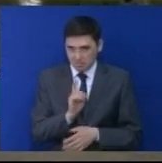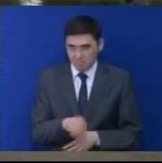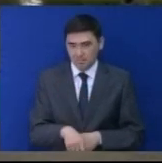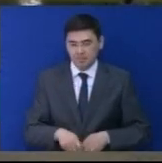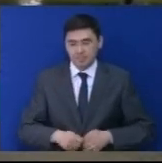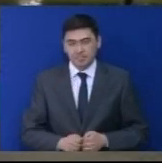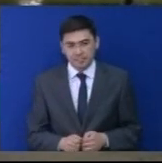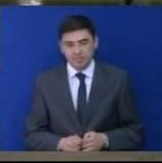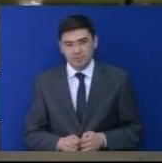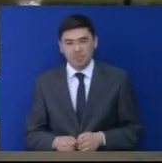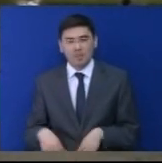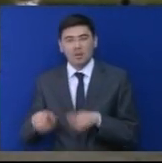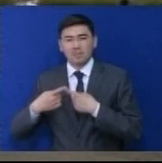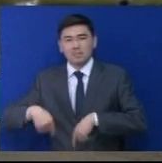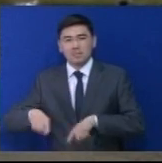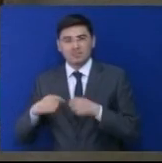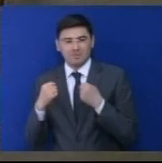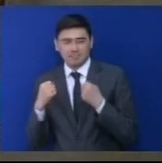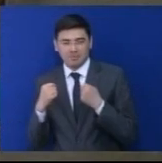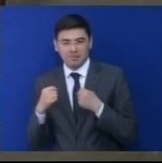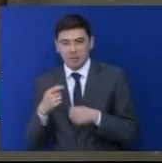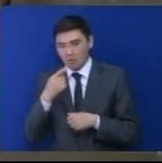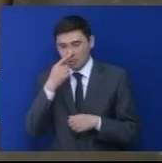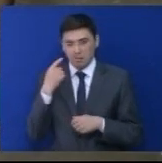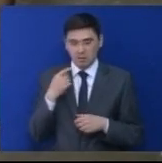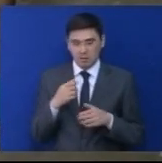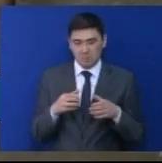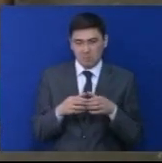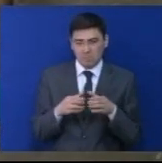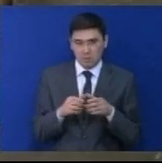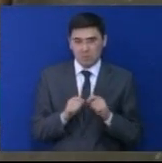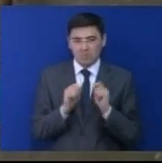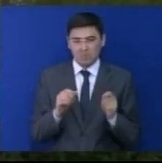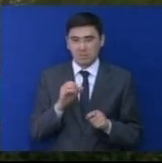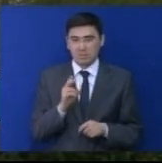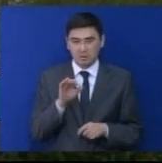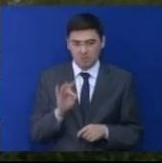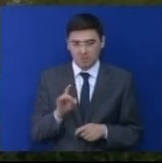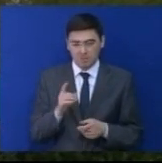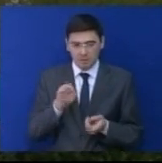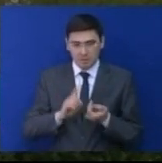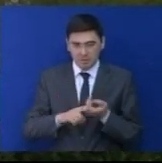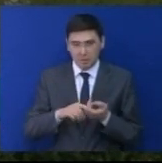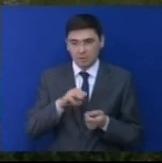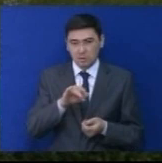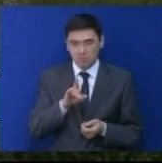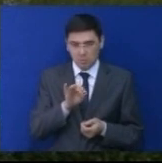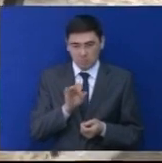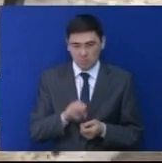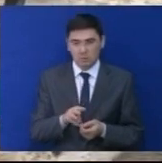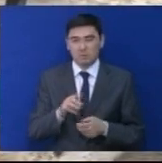отделе физической культуры и спорта был создан сектор по развитию внутреннего туризма. Сейчас специалисты разрабатывают проекты по привлечению в наш